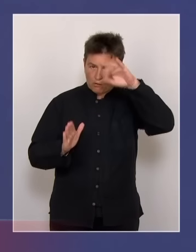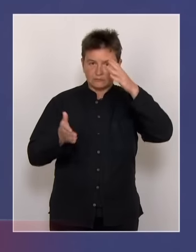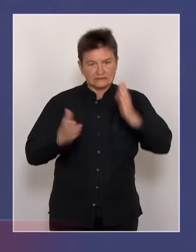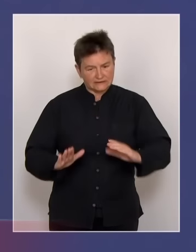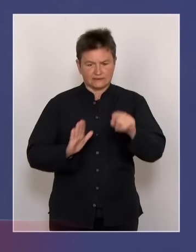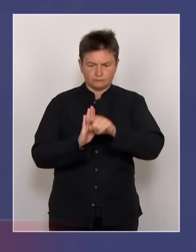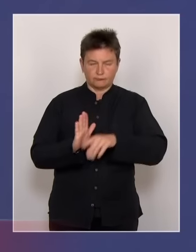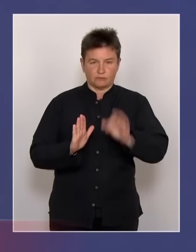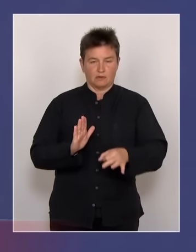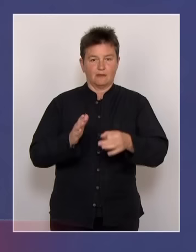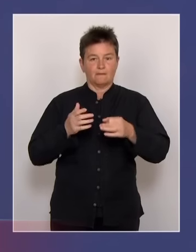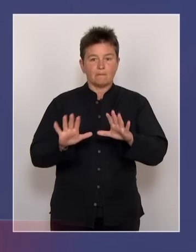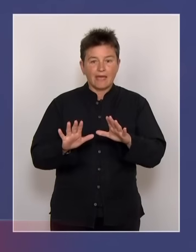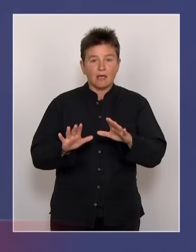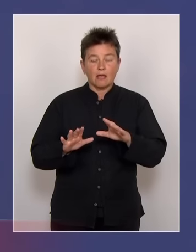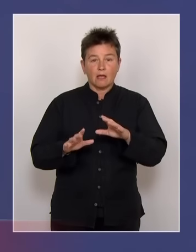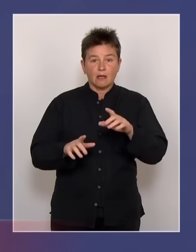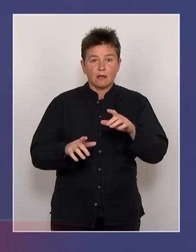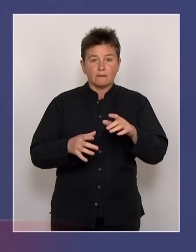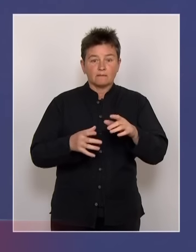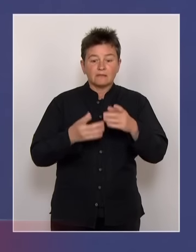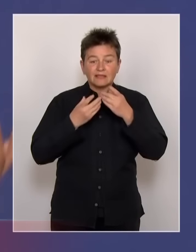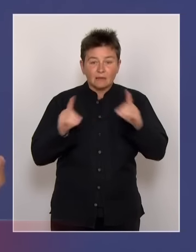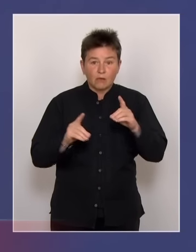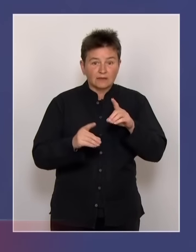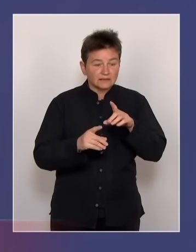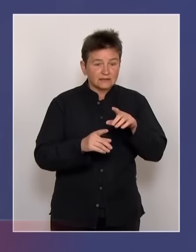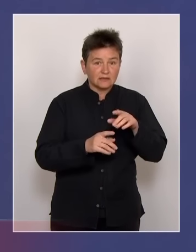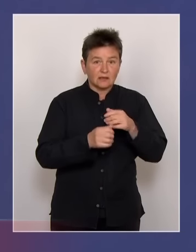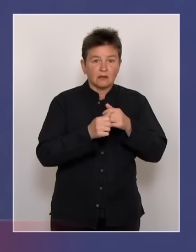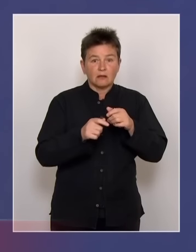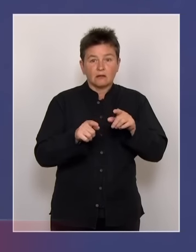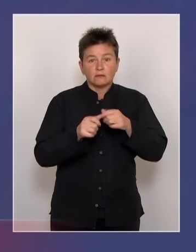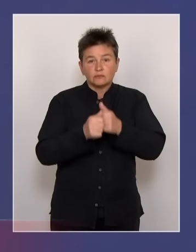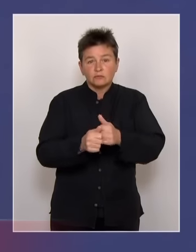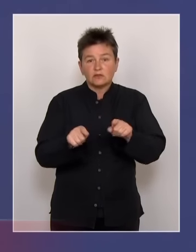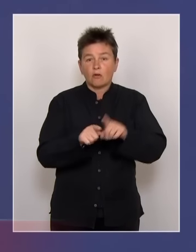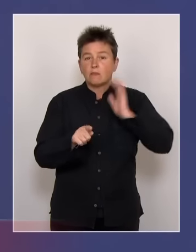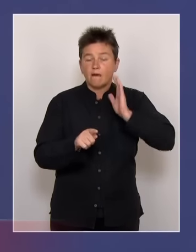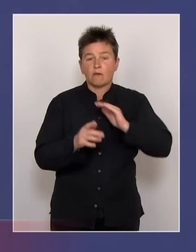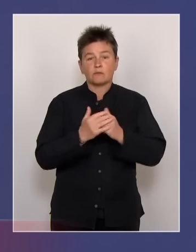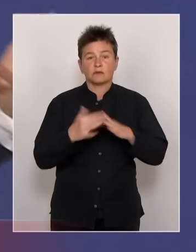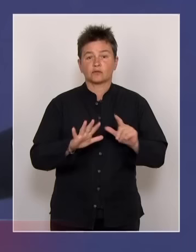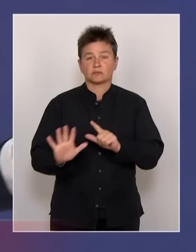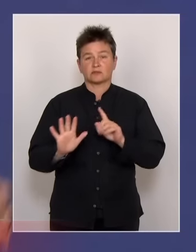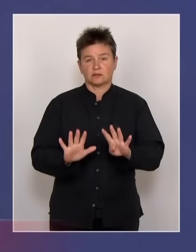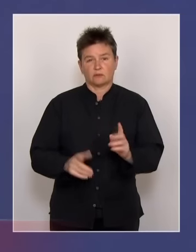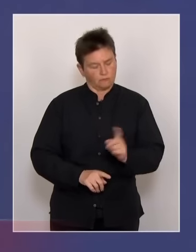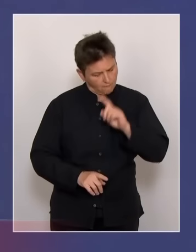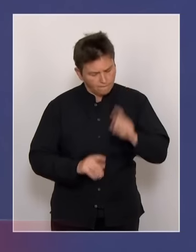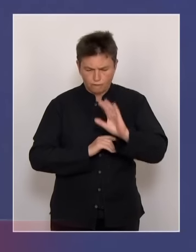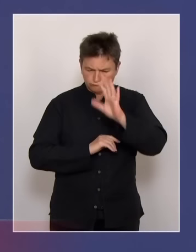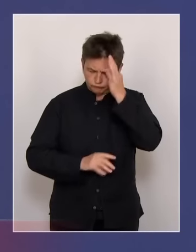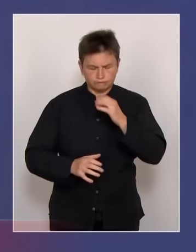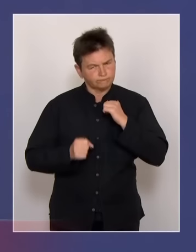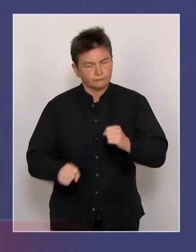avec une participation démocratique qui reste au niveau de 1979 et il nous faut de l'audace